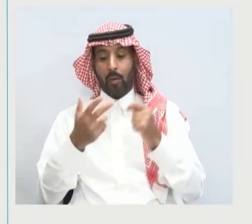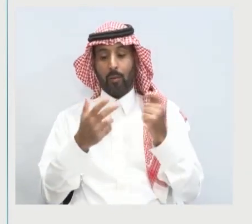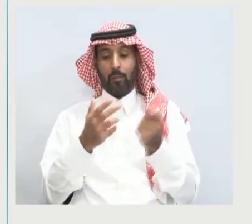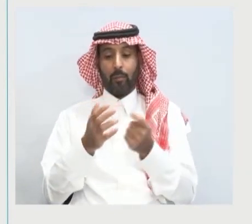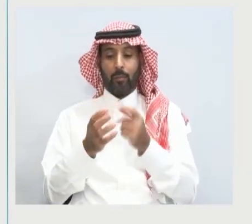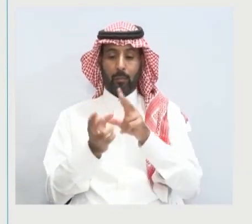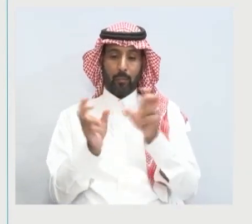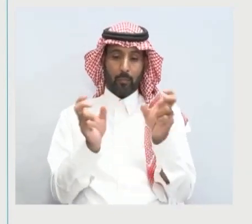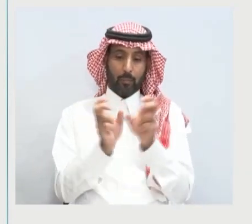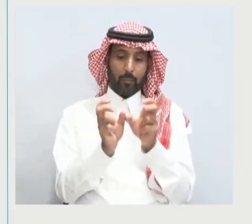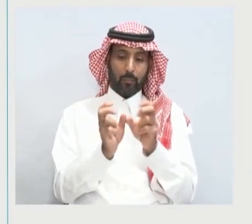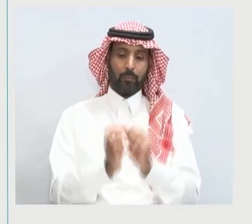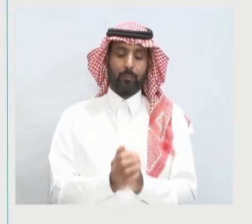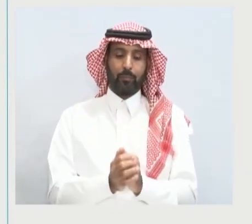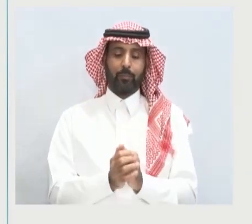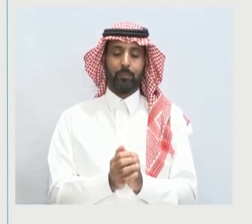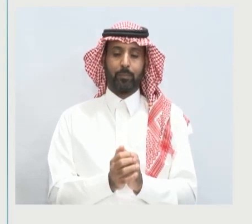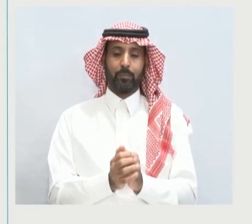المحادثه